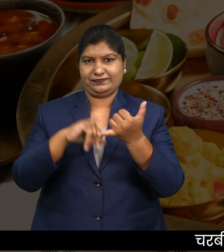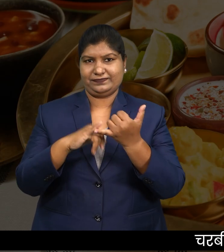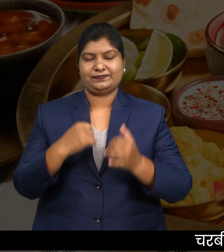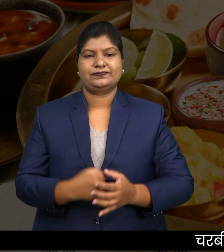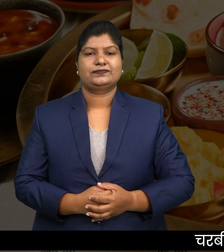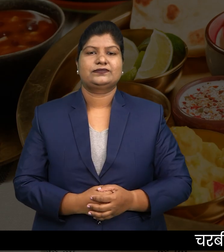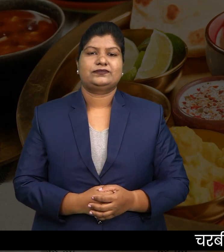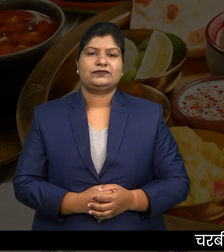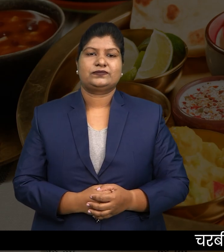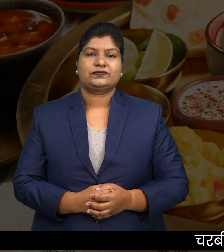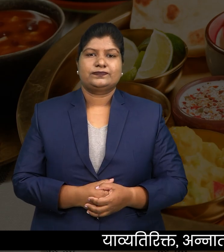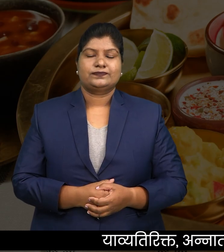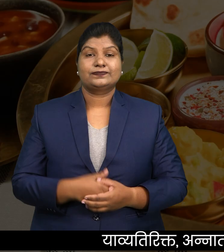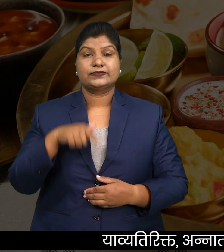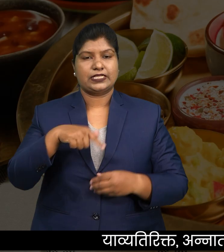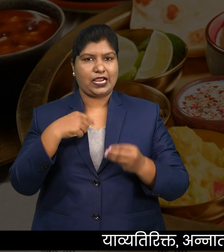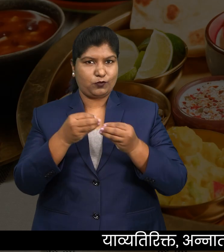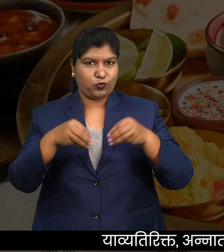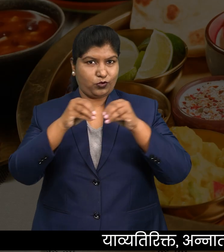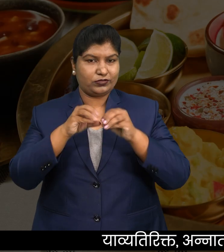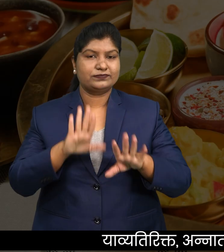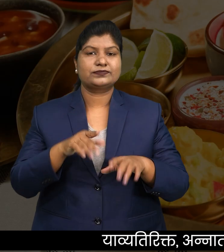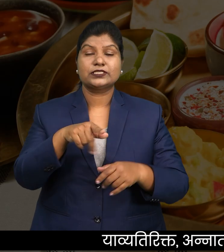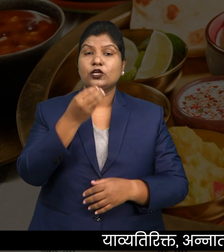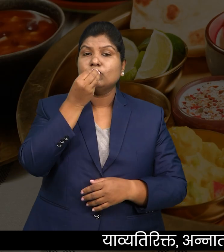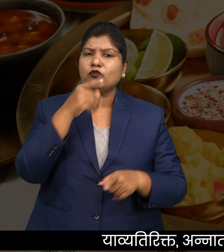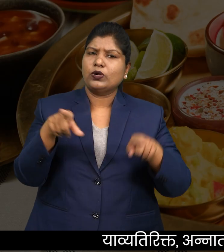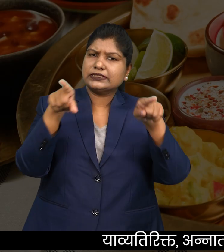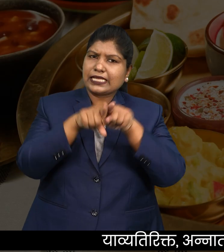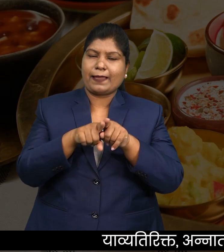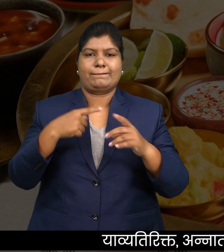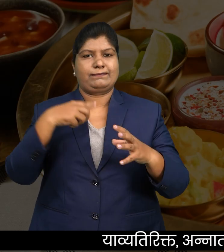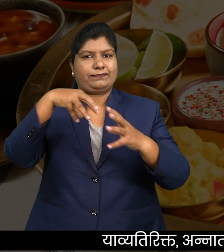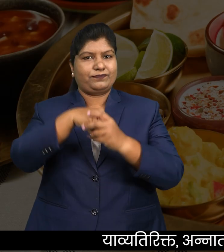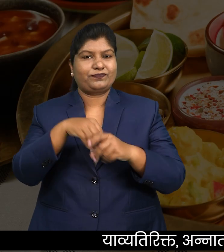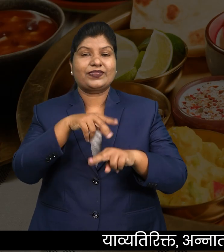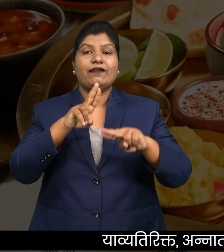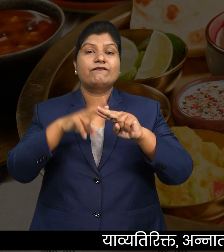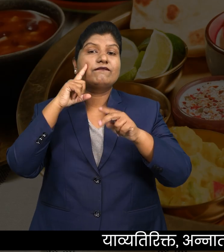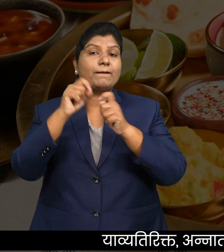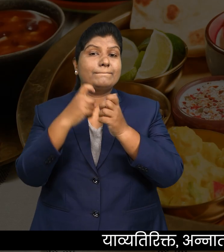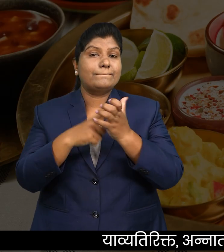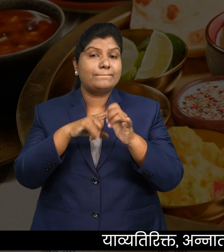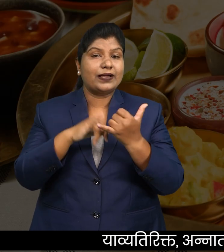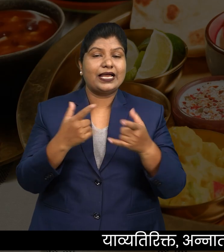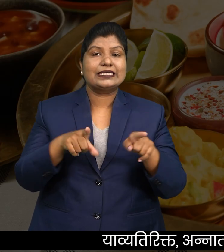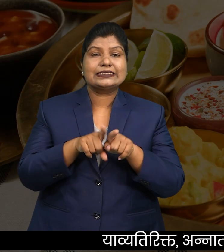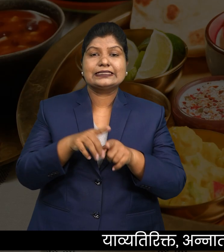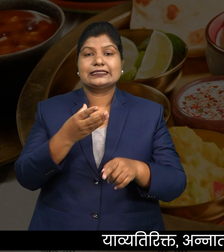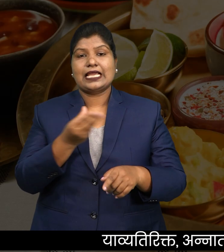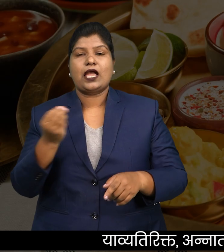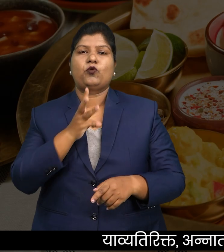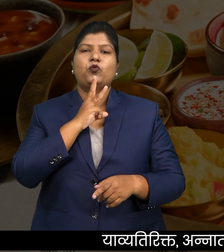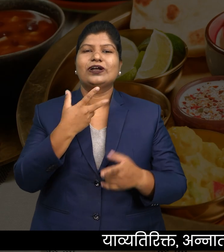जीवनसत्वे आणि खनिजे. या व्यतिरिक्त अन्नात आहारातील तंतू आणि पाणी